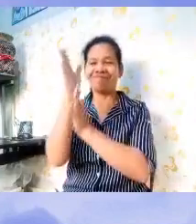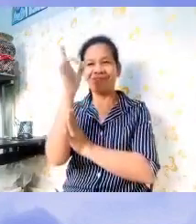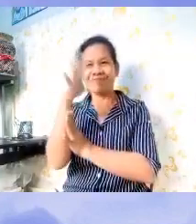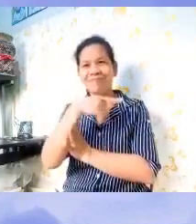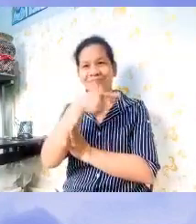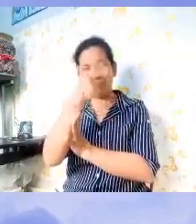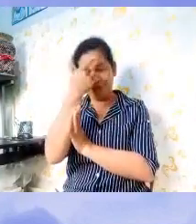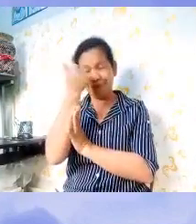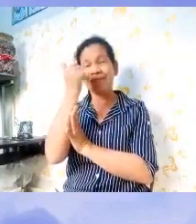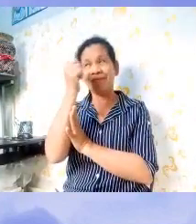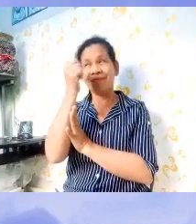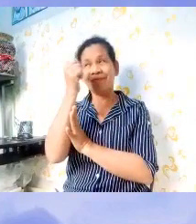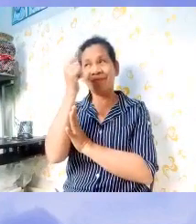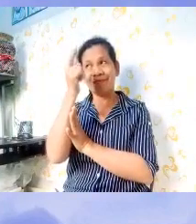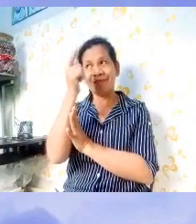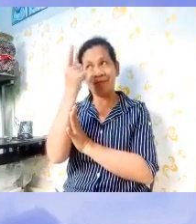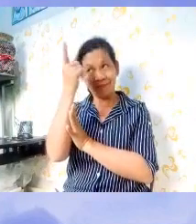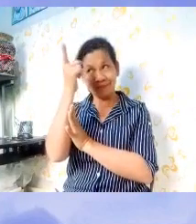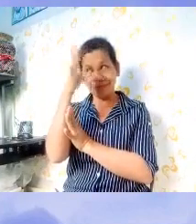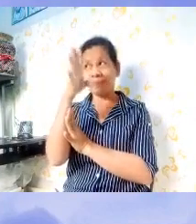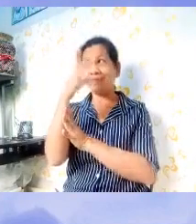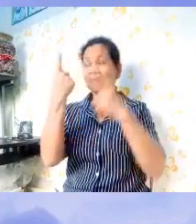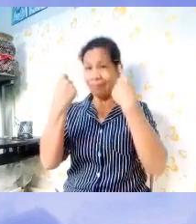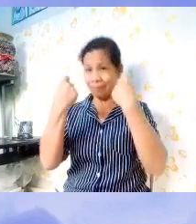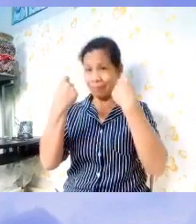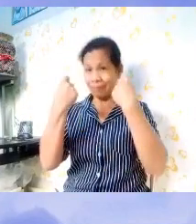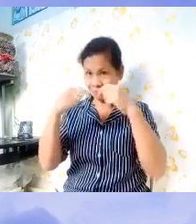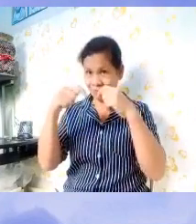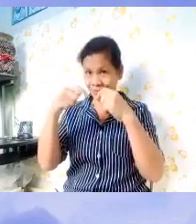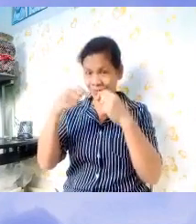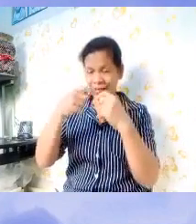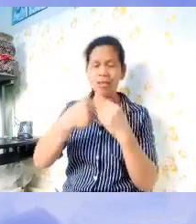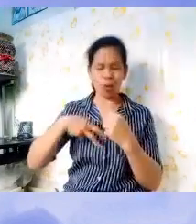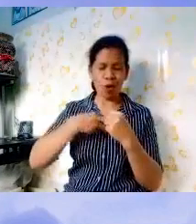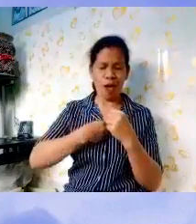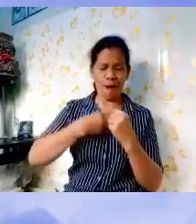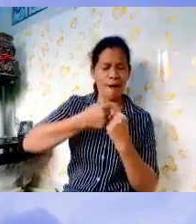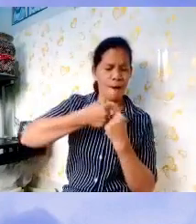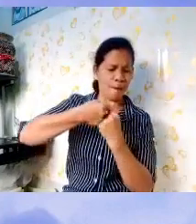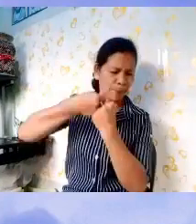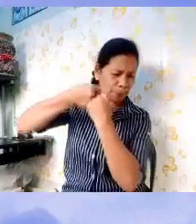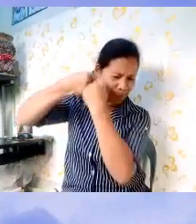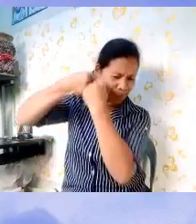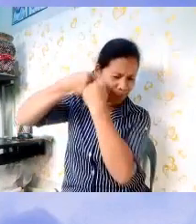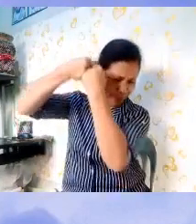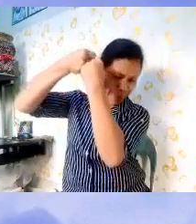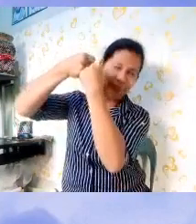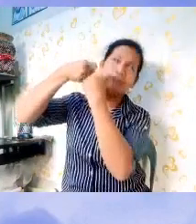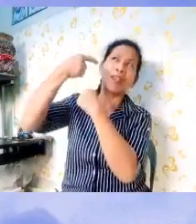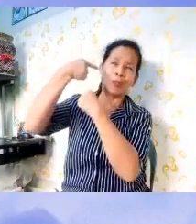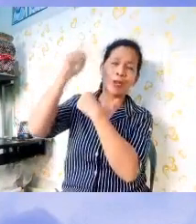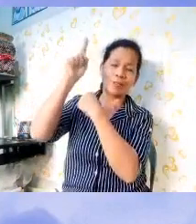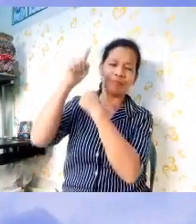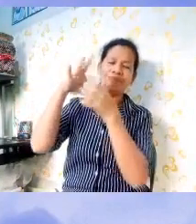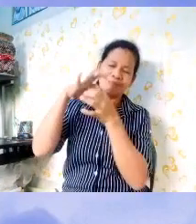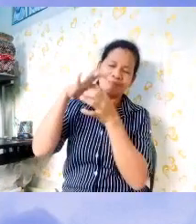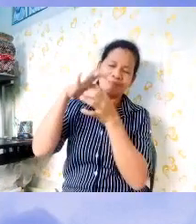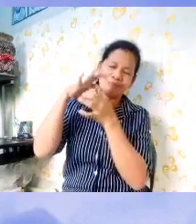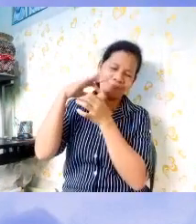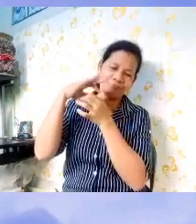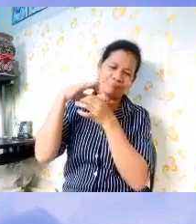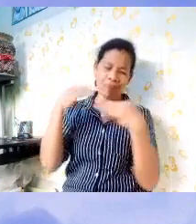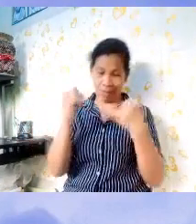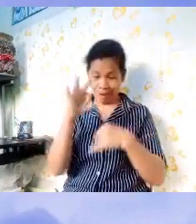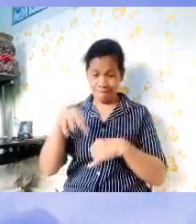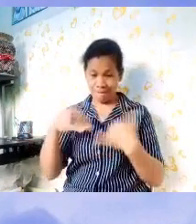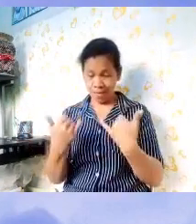pagsisikap na tayo po ay hatakin pataas. At kung sa ating pong buhay dito sa mundo, mga